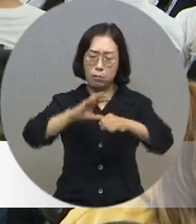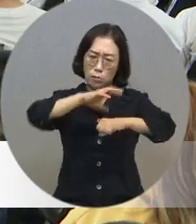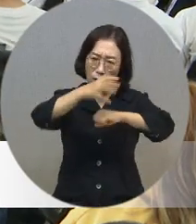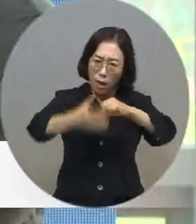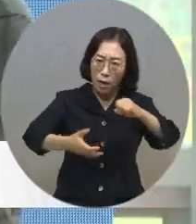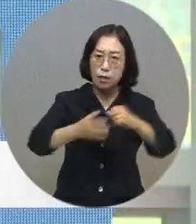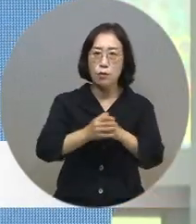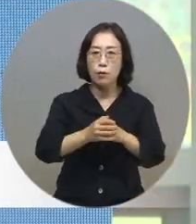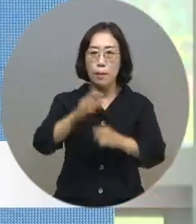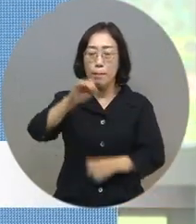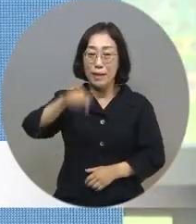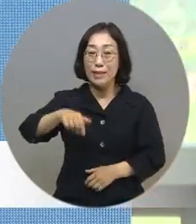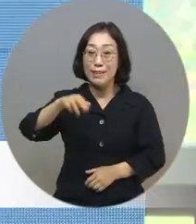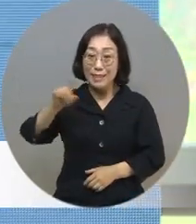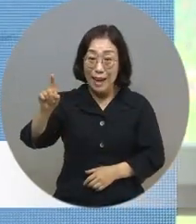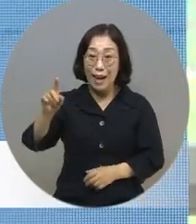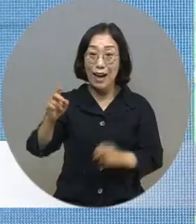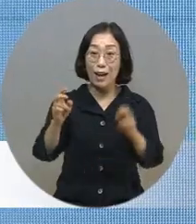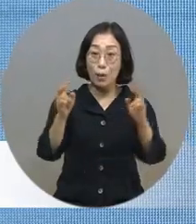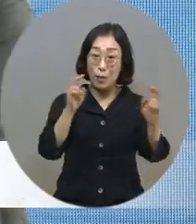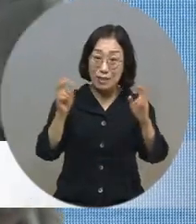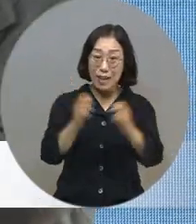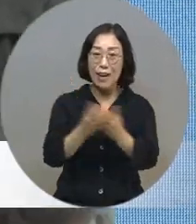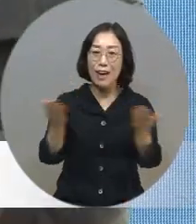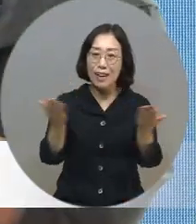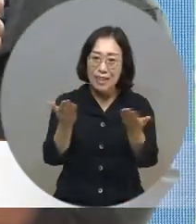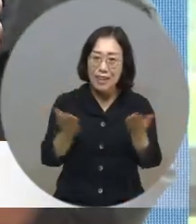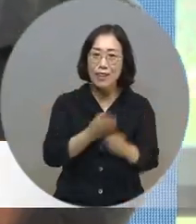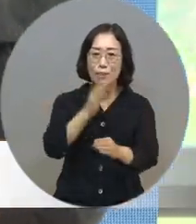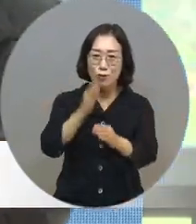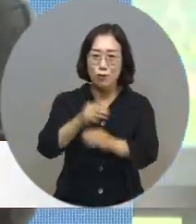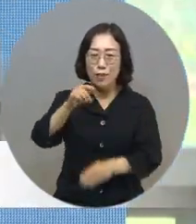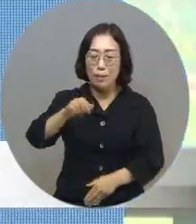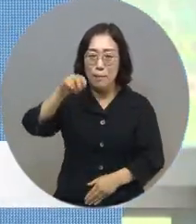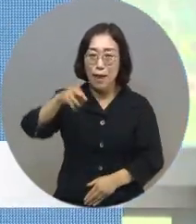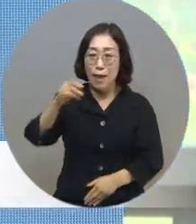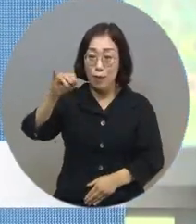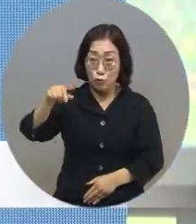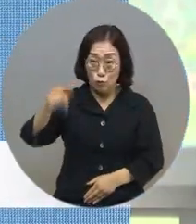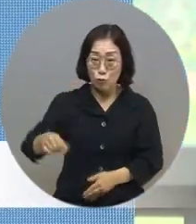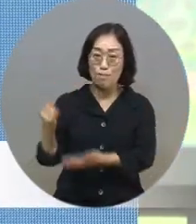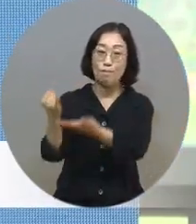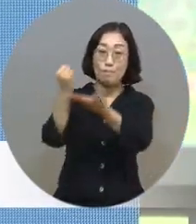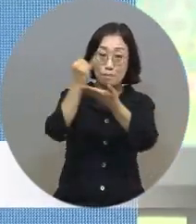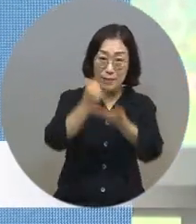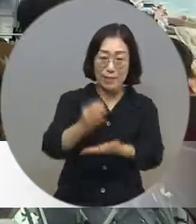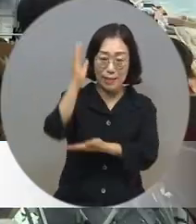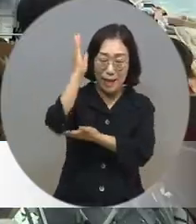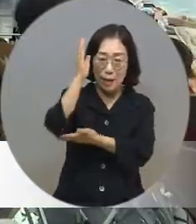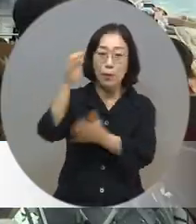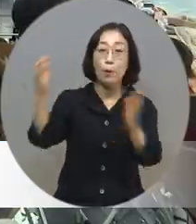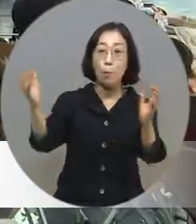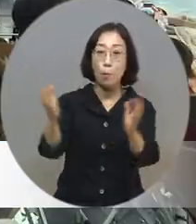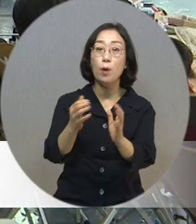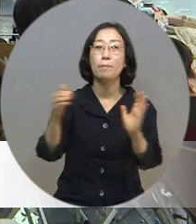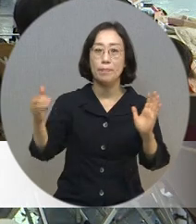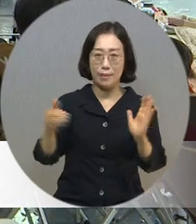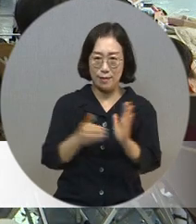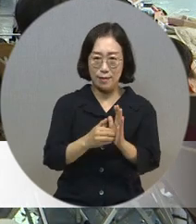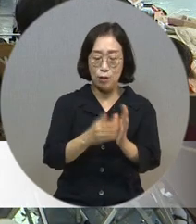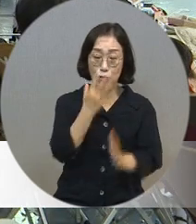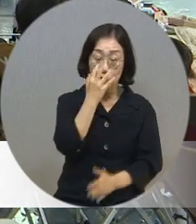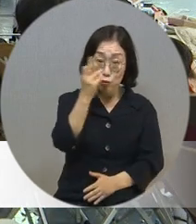제작사인 픽사 스튜디오의 김해숙 애니메이터 초청 강연을 성황에 마쳤습니다 순천은